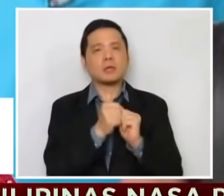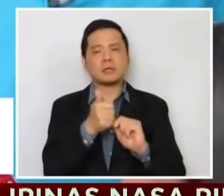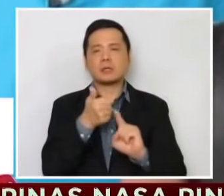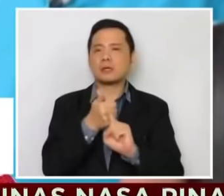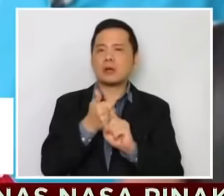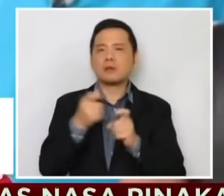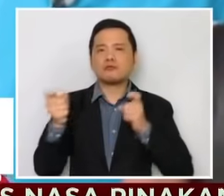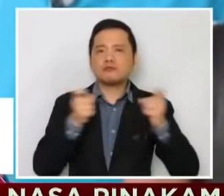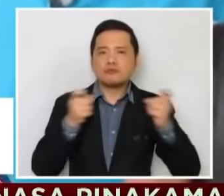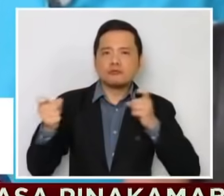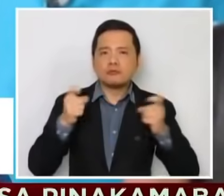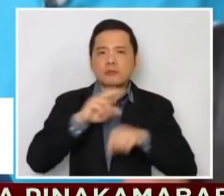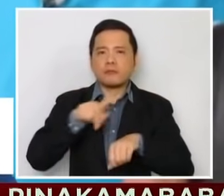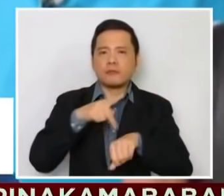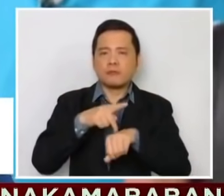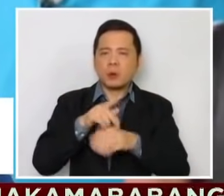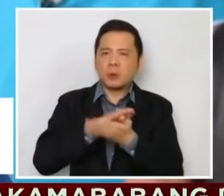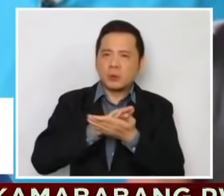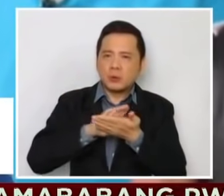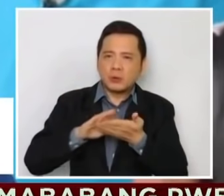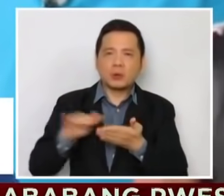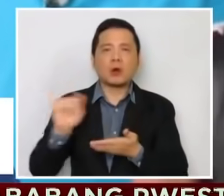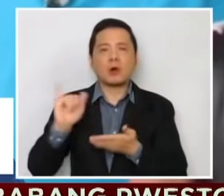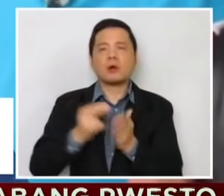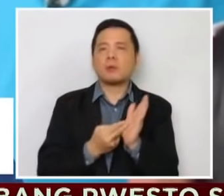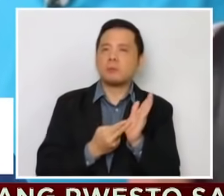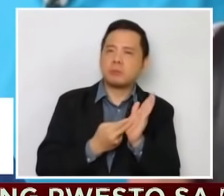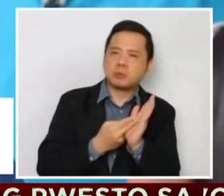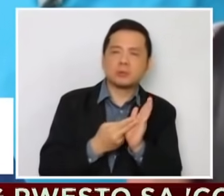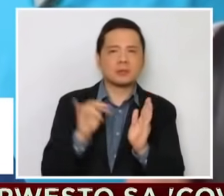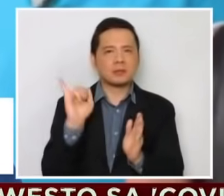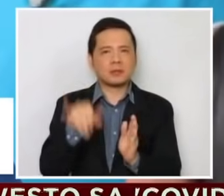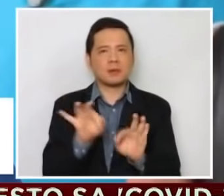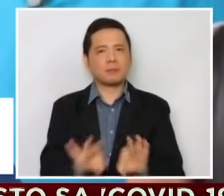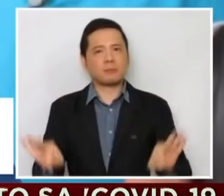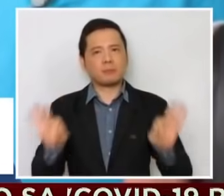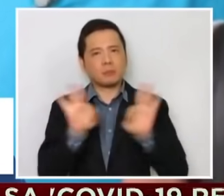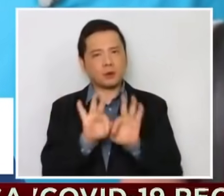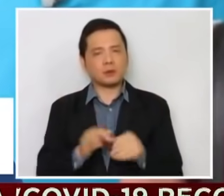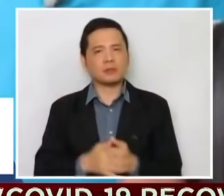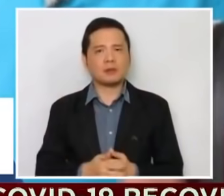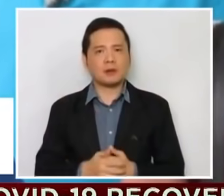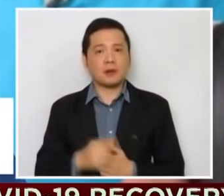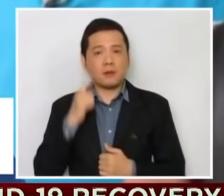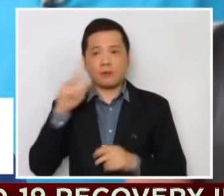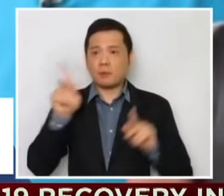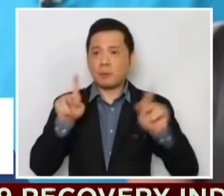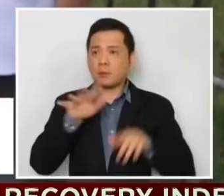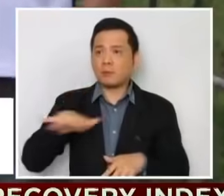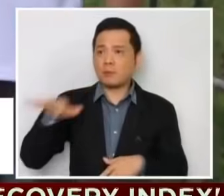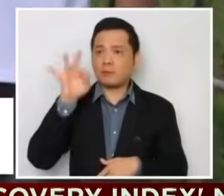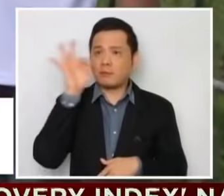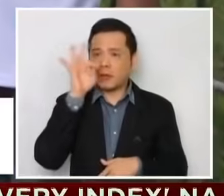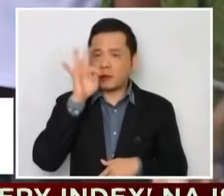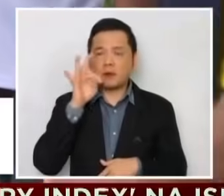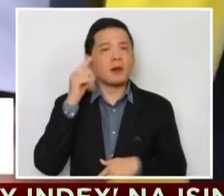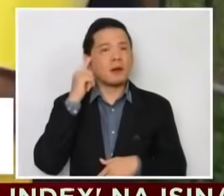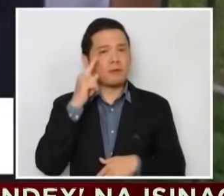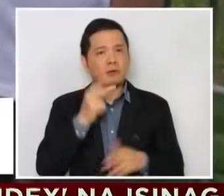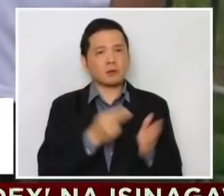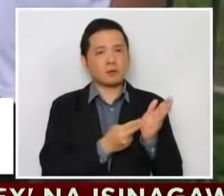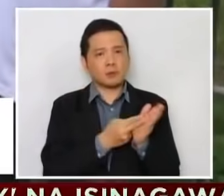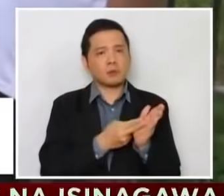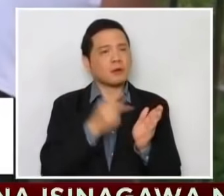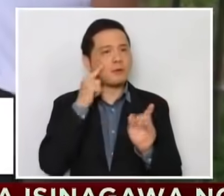tapat. No? Yun ang importante. Tapat siya sa adikain, tapat sa taong bayan, at tapat sa bansa. Ilang